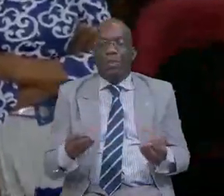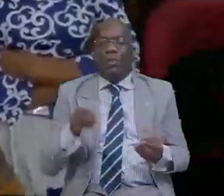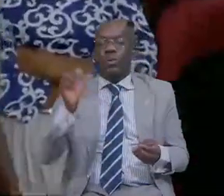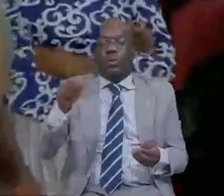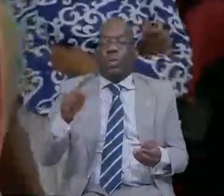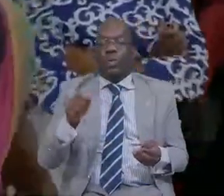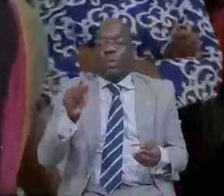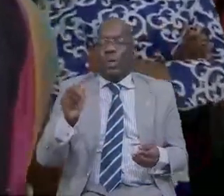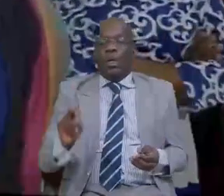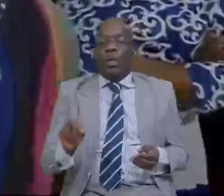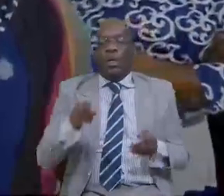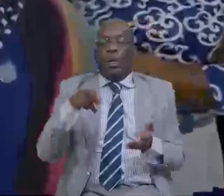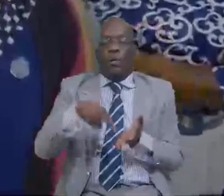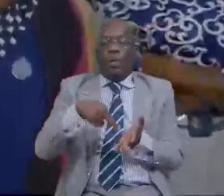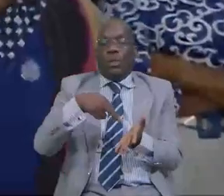Gentil, mais ambassadeur.